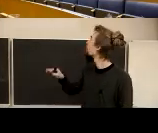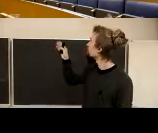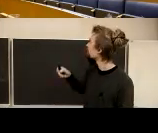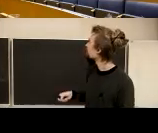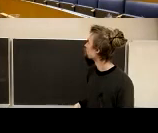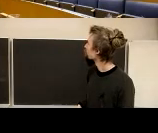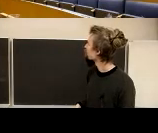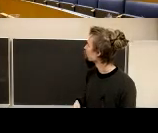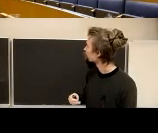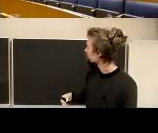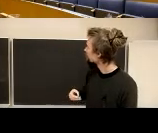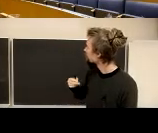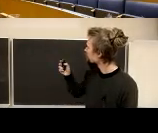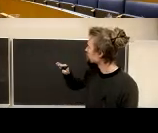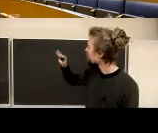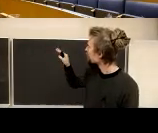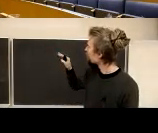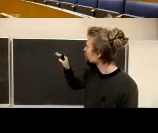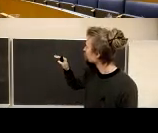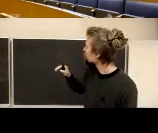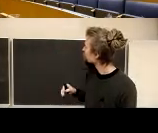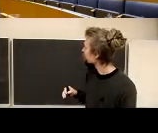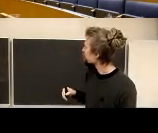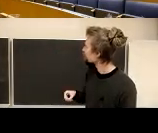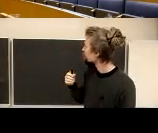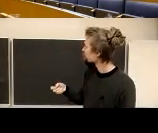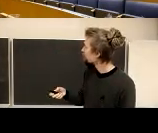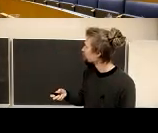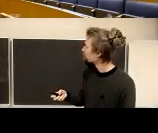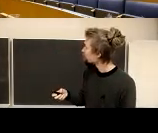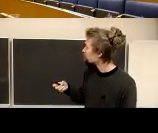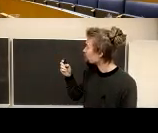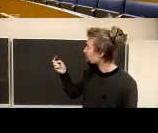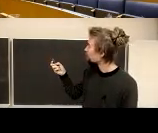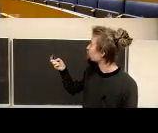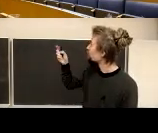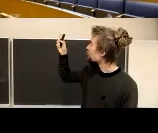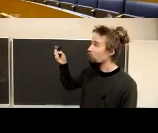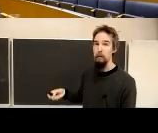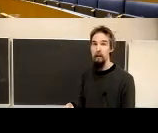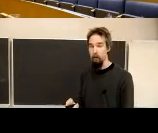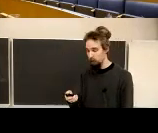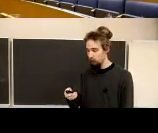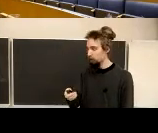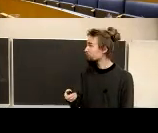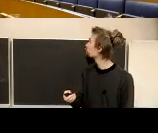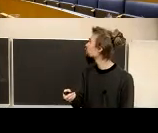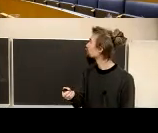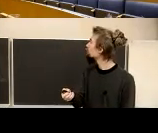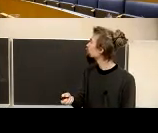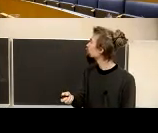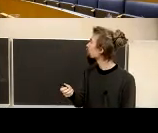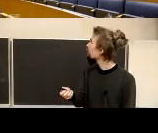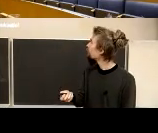hän nimi ylimmäksi hyväksi. Tämä menee jo aika niin kuin mystiseksi kamaksi, mutta mun mielestä sopii tuohon olemisarvojen teemaan tosi